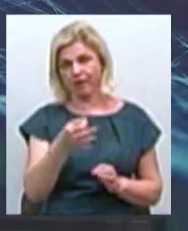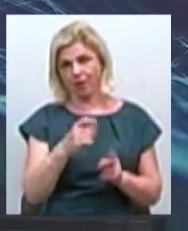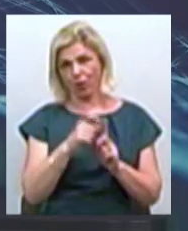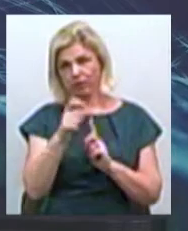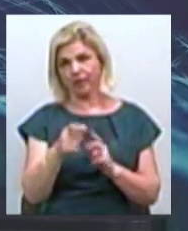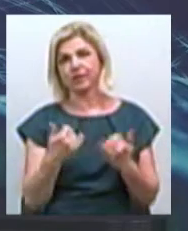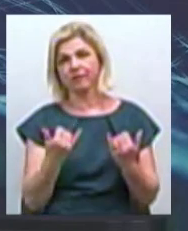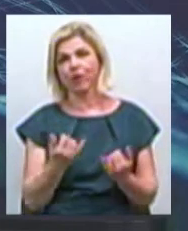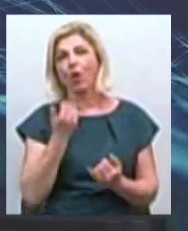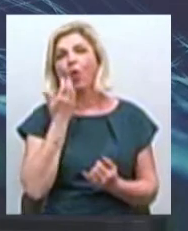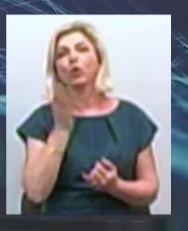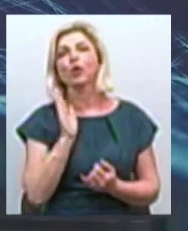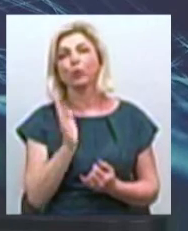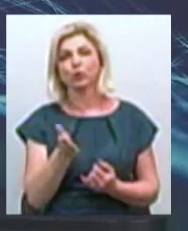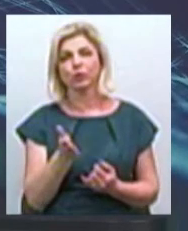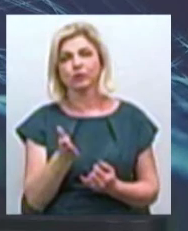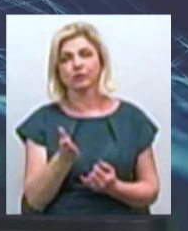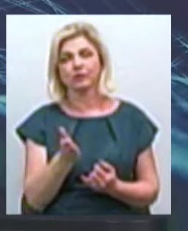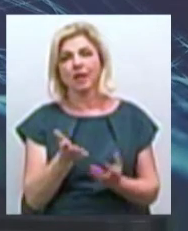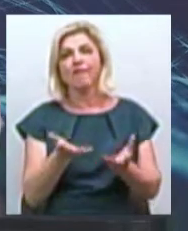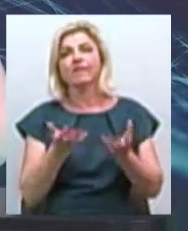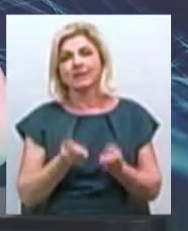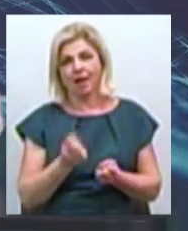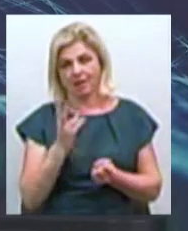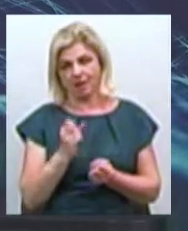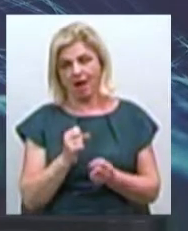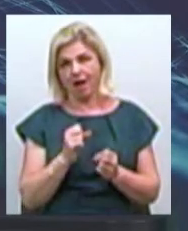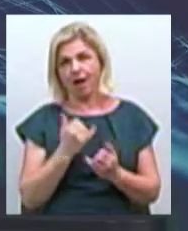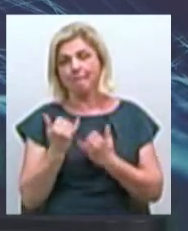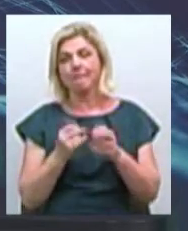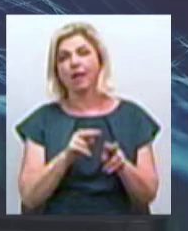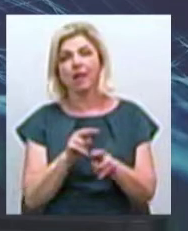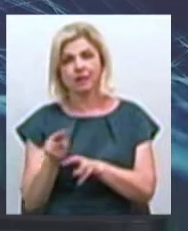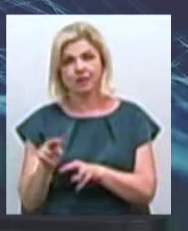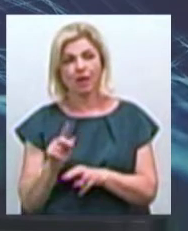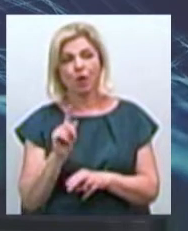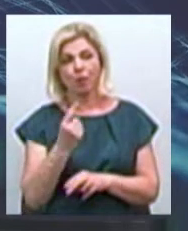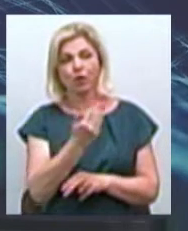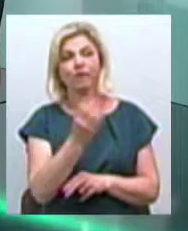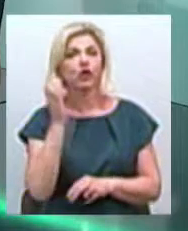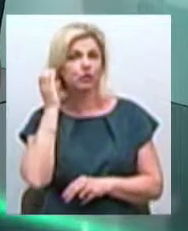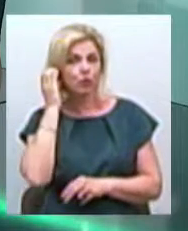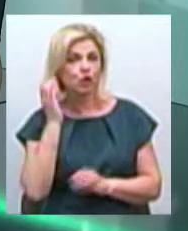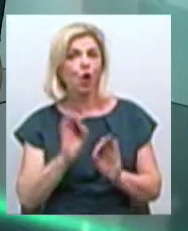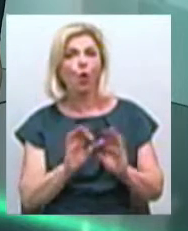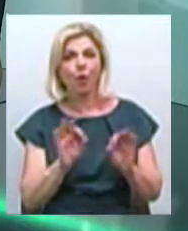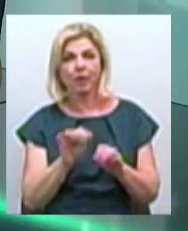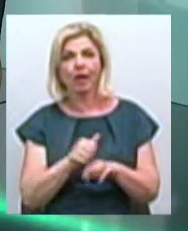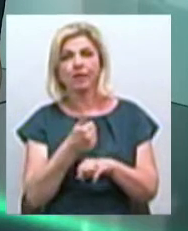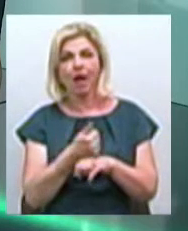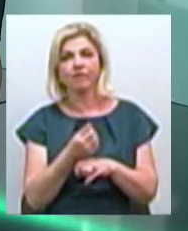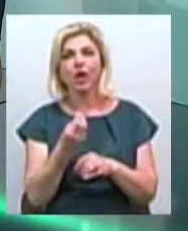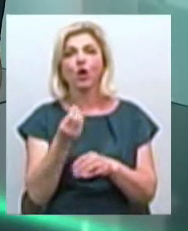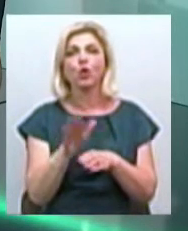наразі, коли вони будуть взяті на баланс. Оскільки ви чули коментарі головних розпорядників і управління комунального